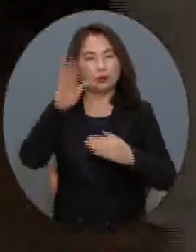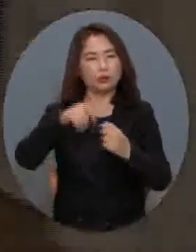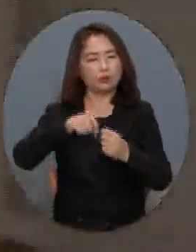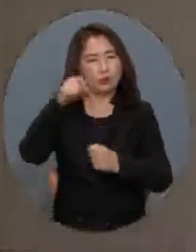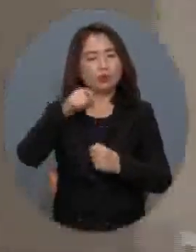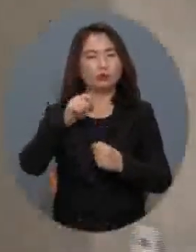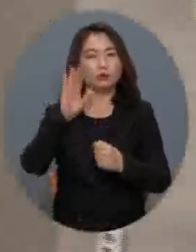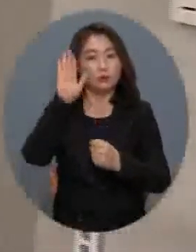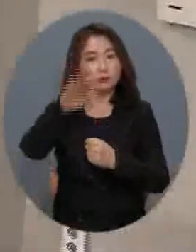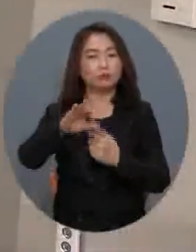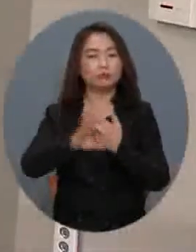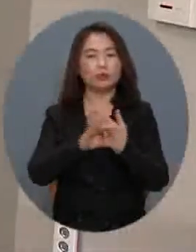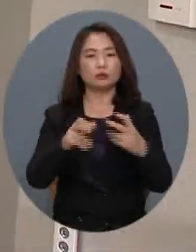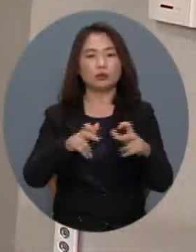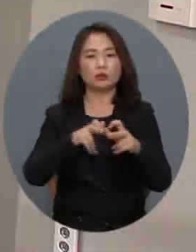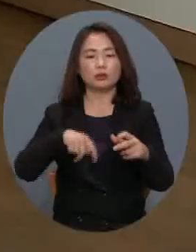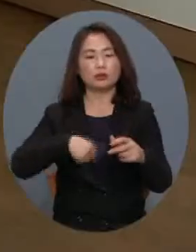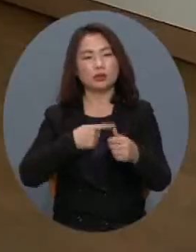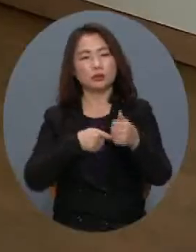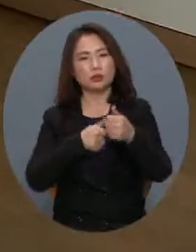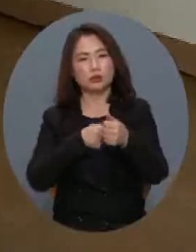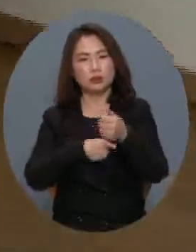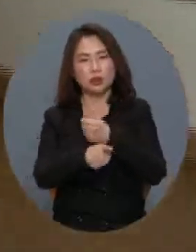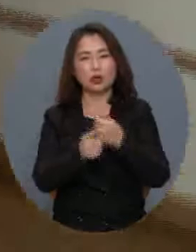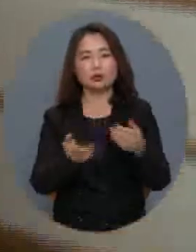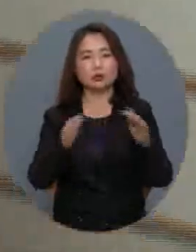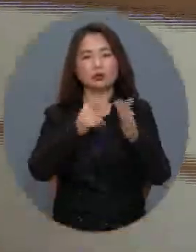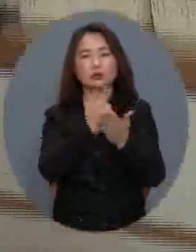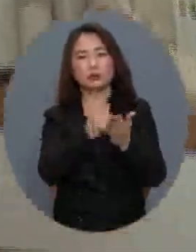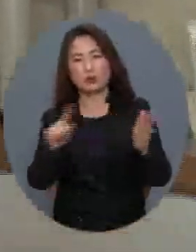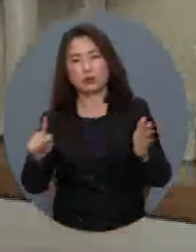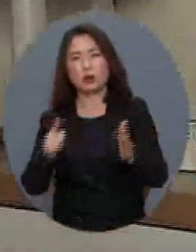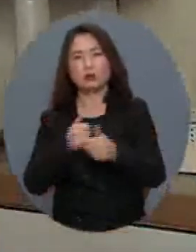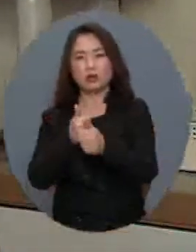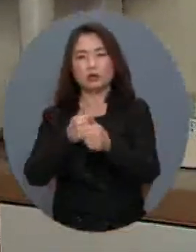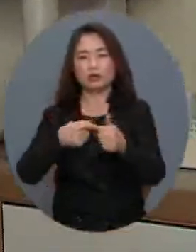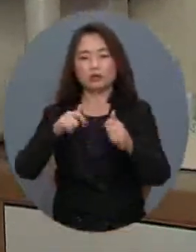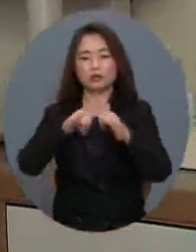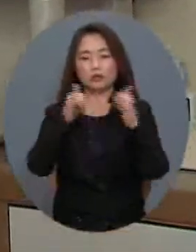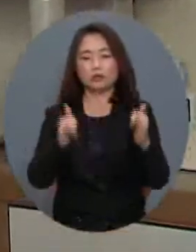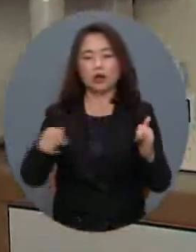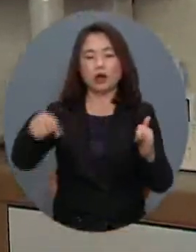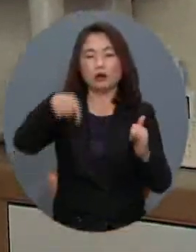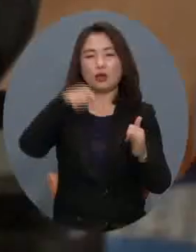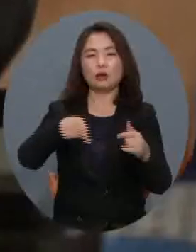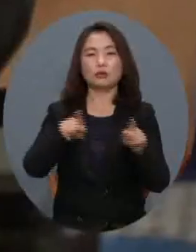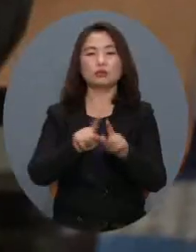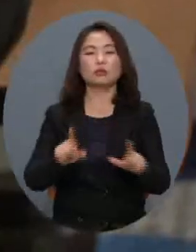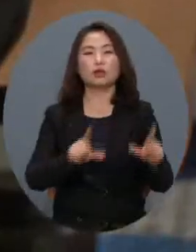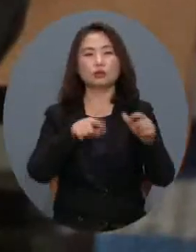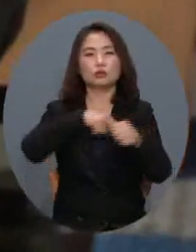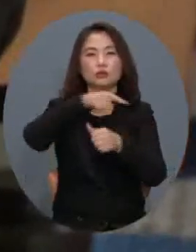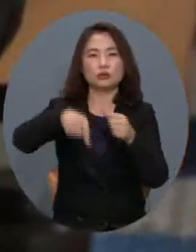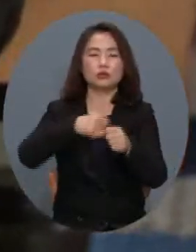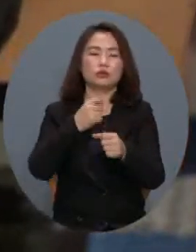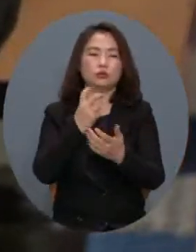장기적으로는 장애인들이 본인의 뜻에 따라 시설에서 나와 지역사회에서 살 수 있는 제도를